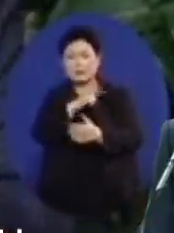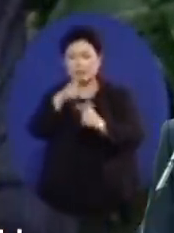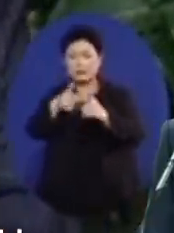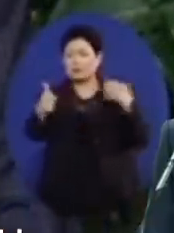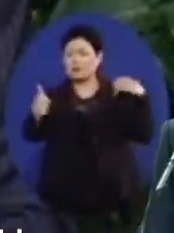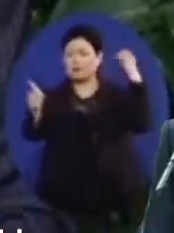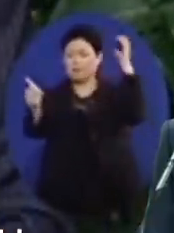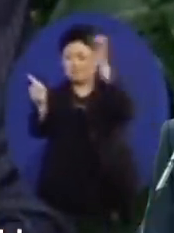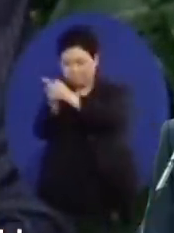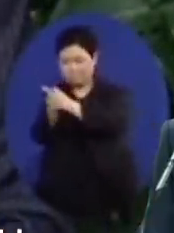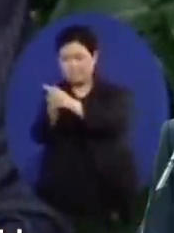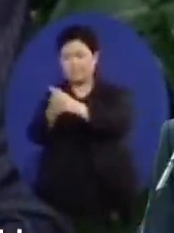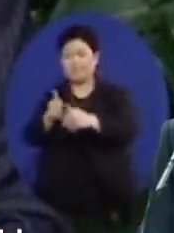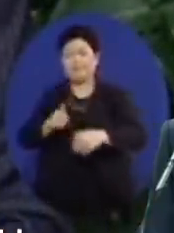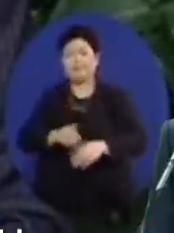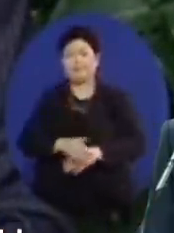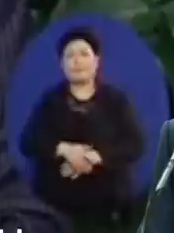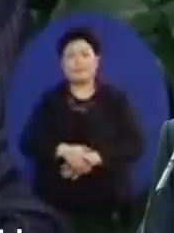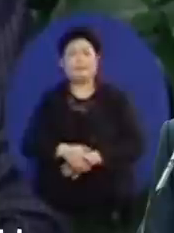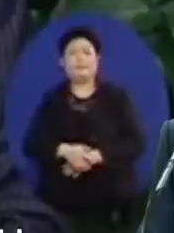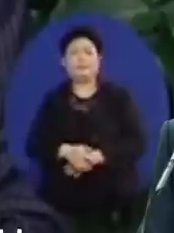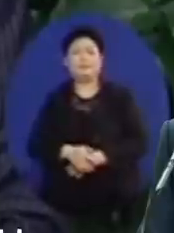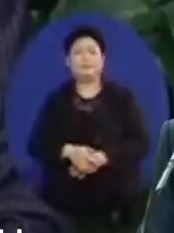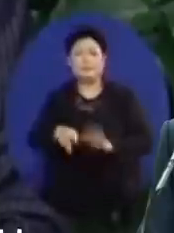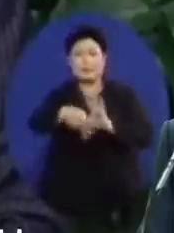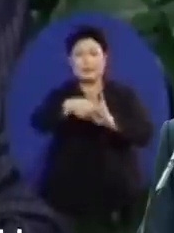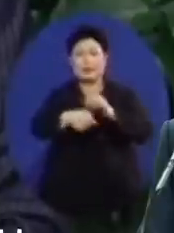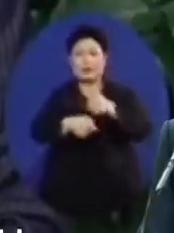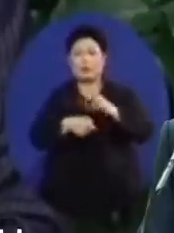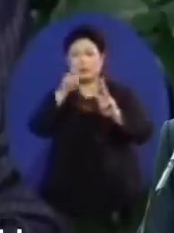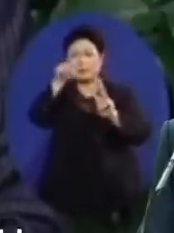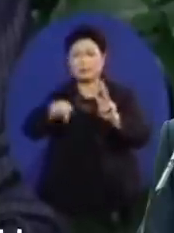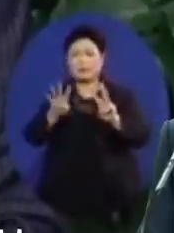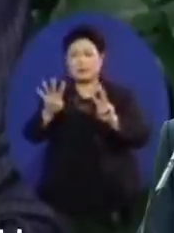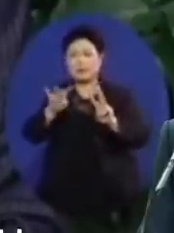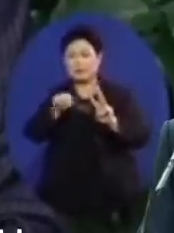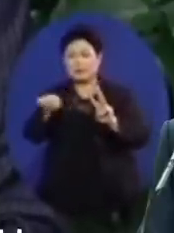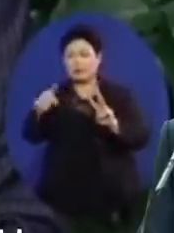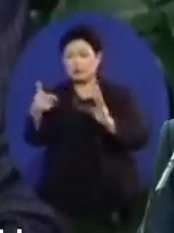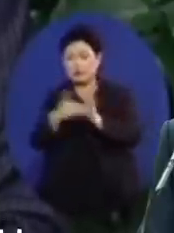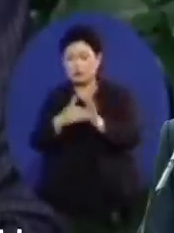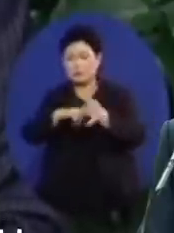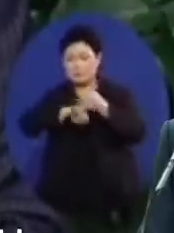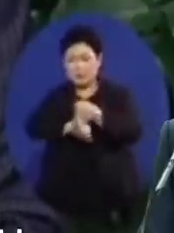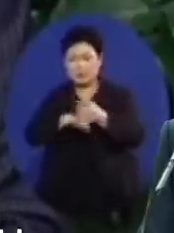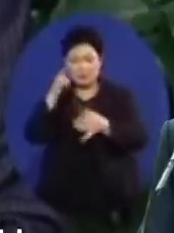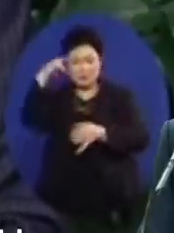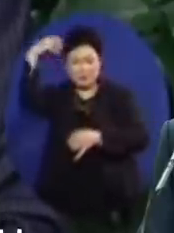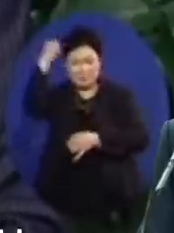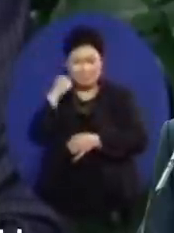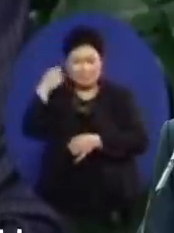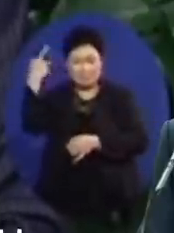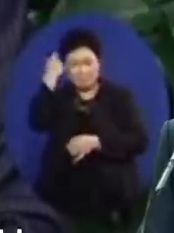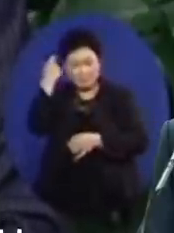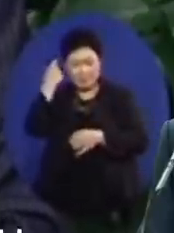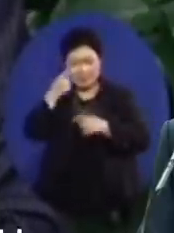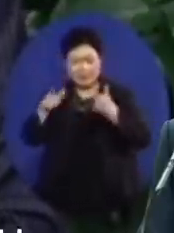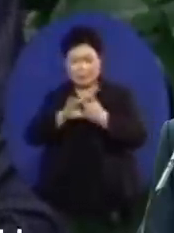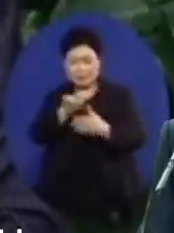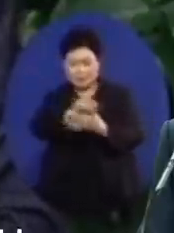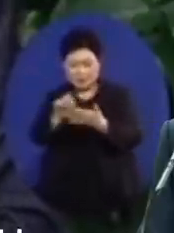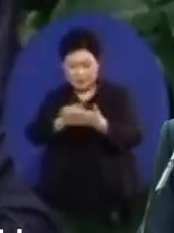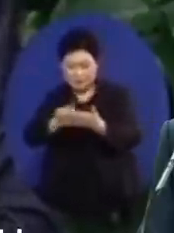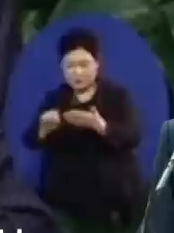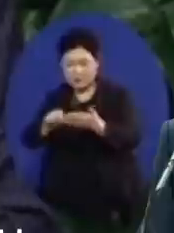다 담당시켰다. 이사야 53장 4절로 6절을 여러분 반드시 외우든지 안 그러면 적어서